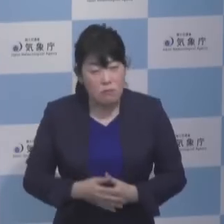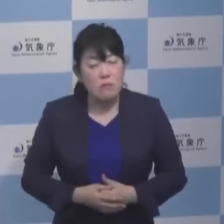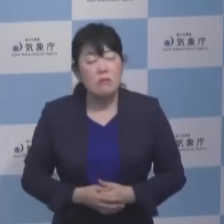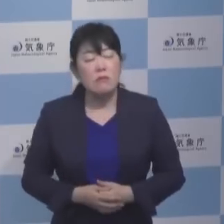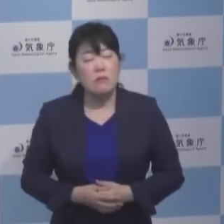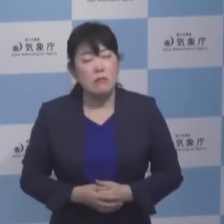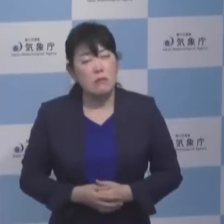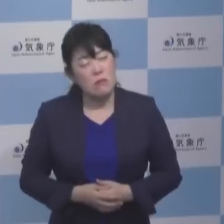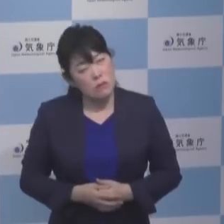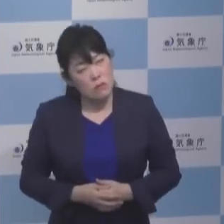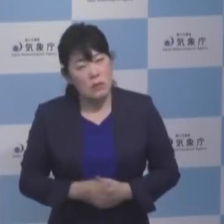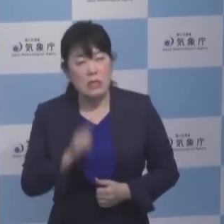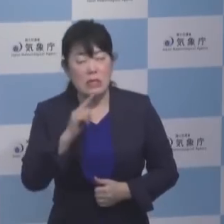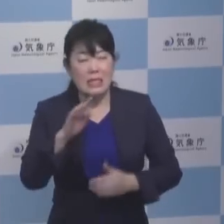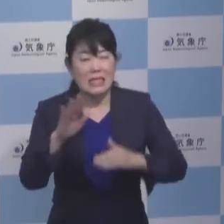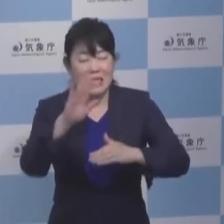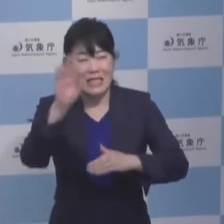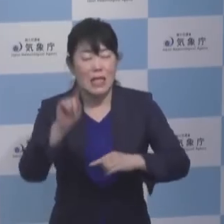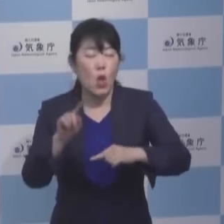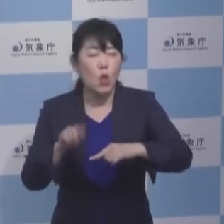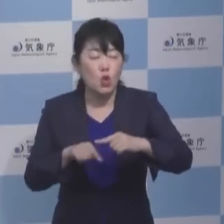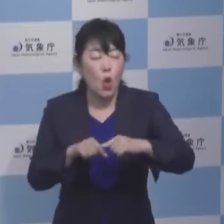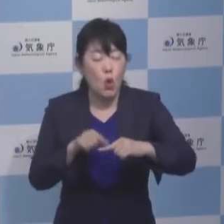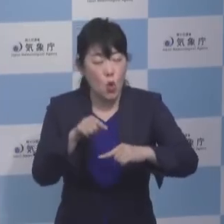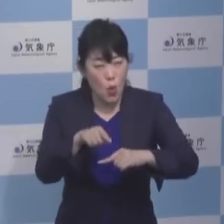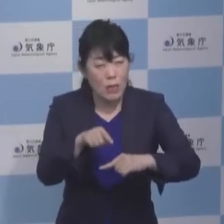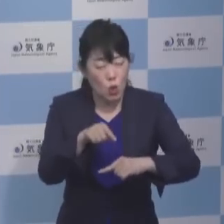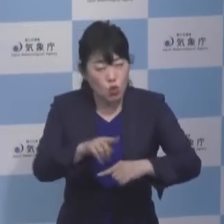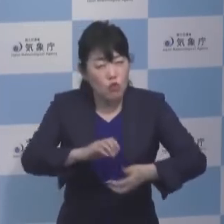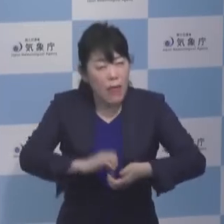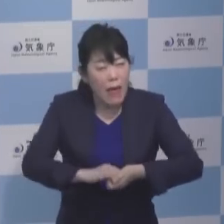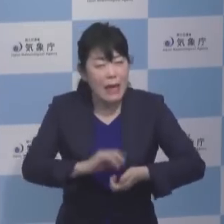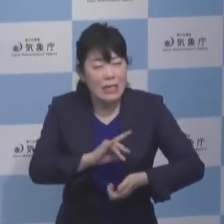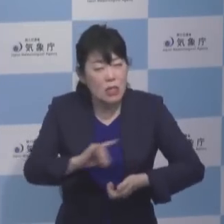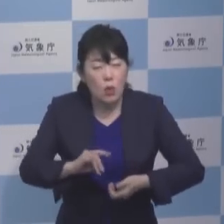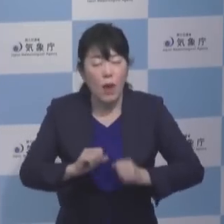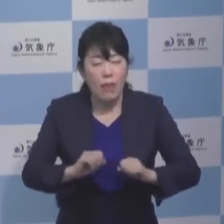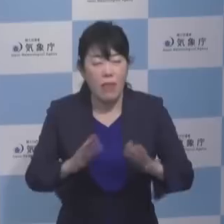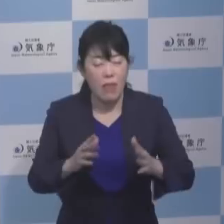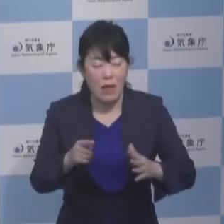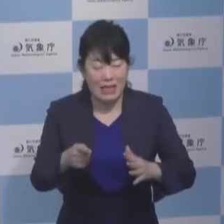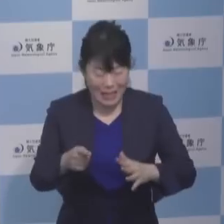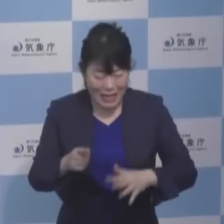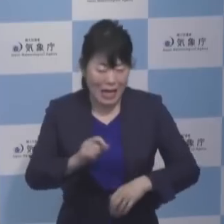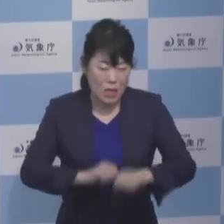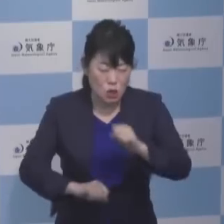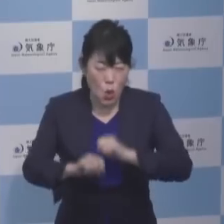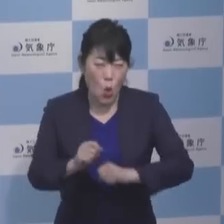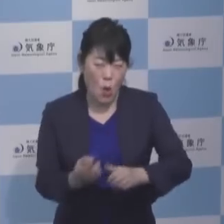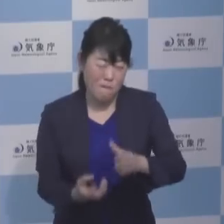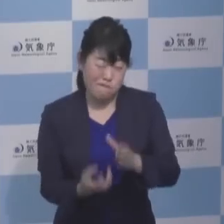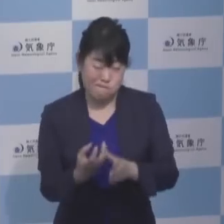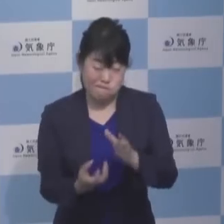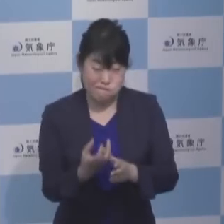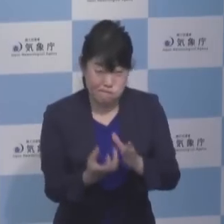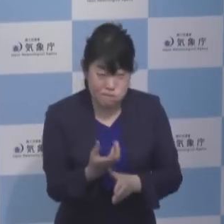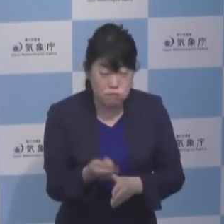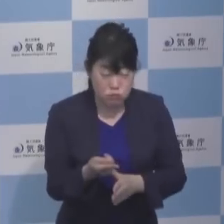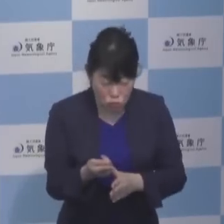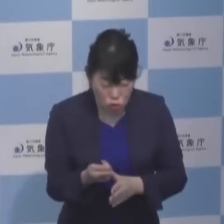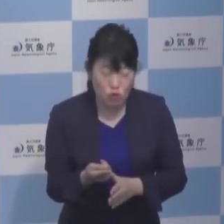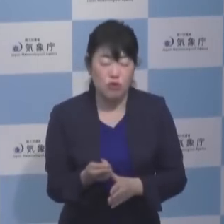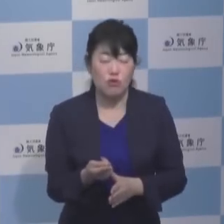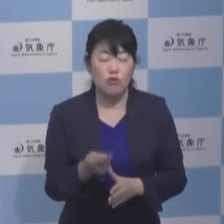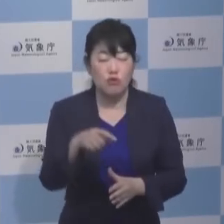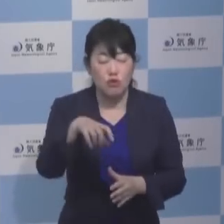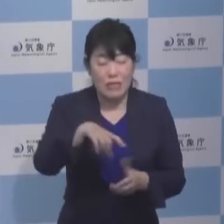言い方は気象庁は定義が難しくてしていないんですが、活動が活発な地域で、発生した地震と考